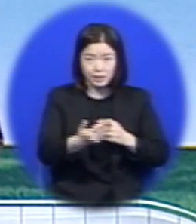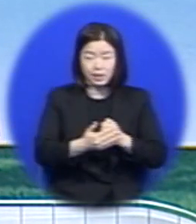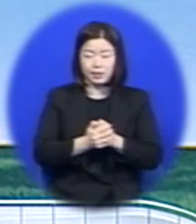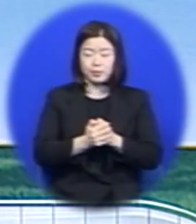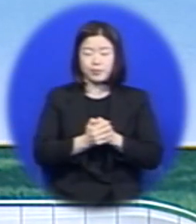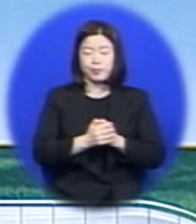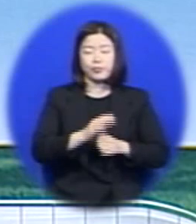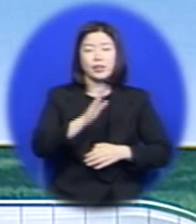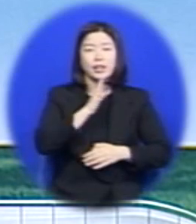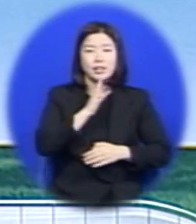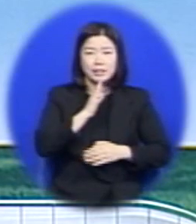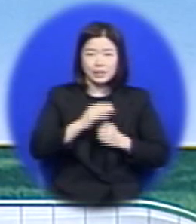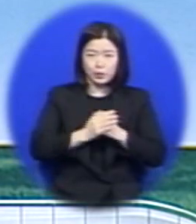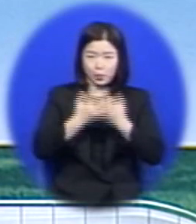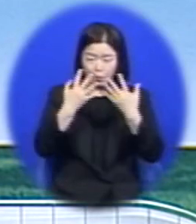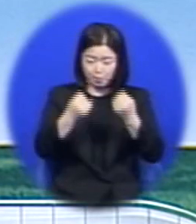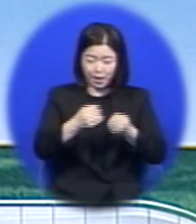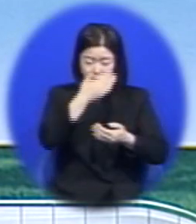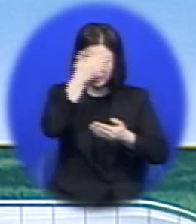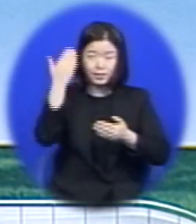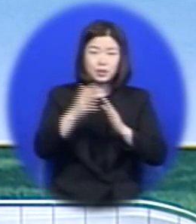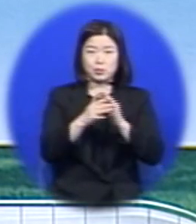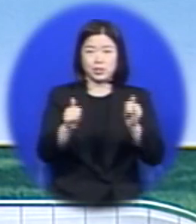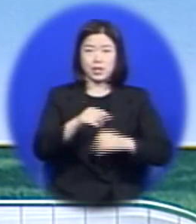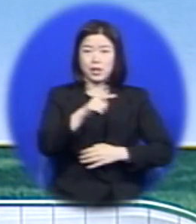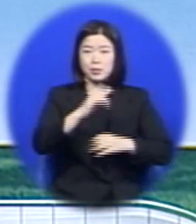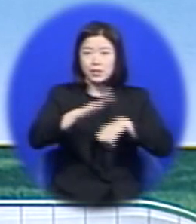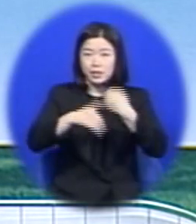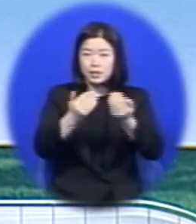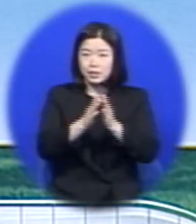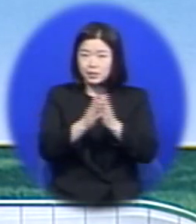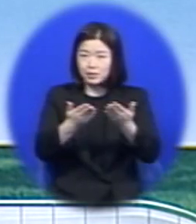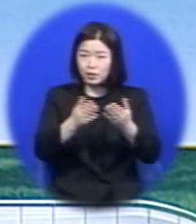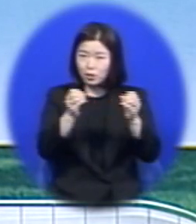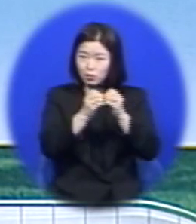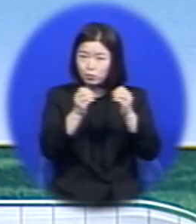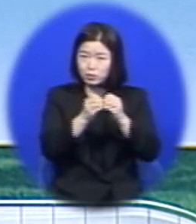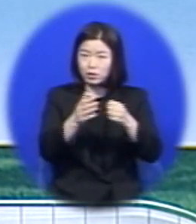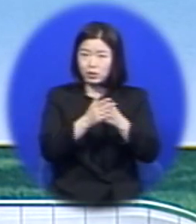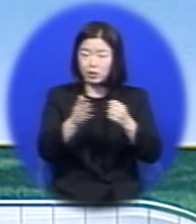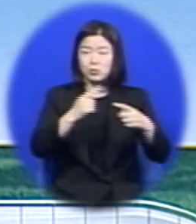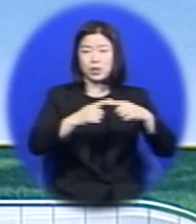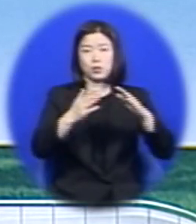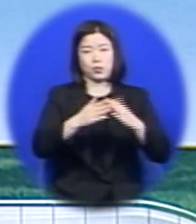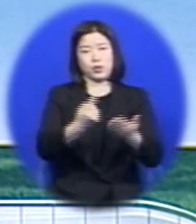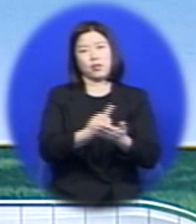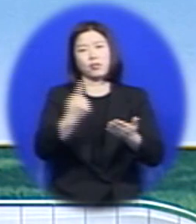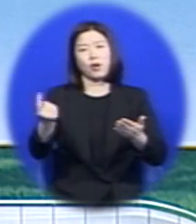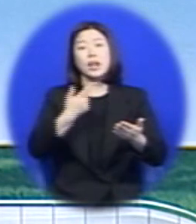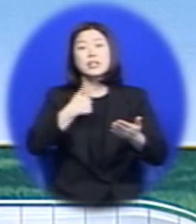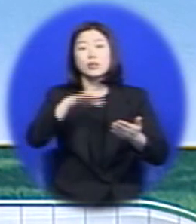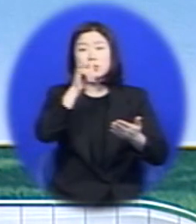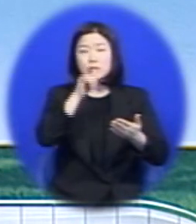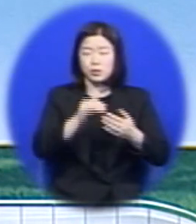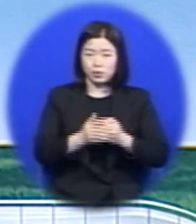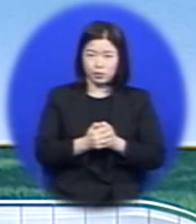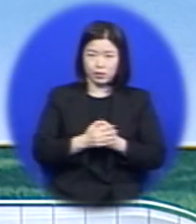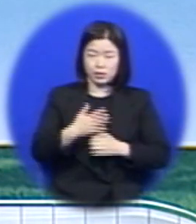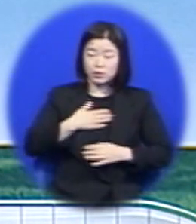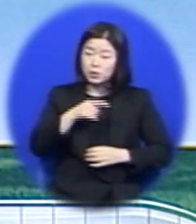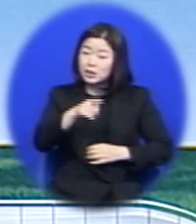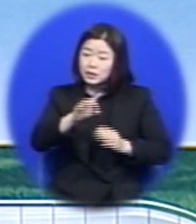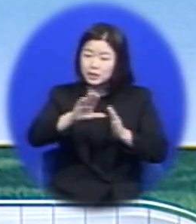실제로 많은 젊은이들이 이 성경 구절 때문에 교회를 떠나기도 했습니다. 저는 그